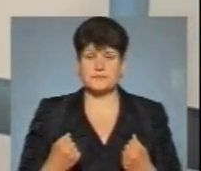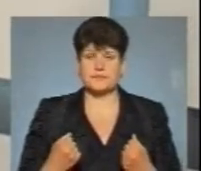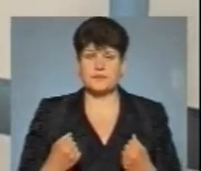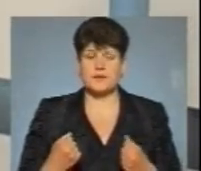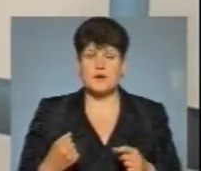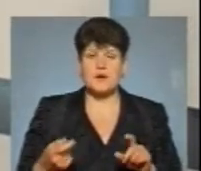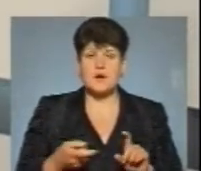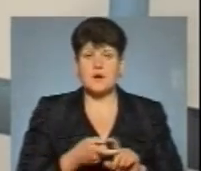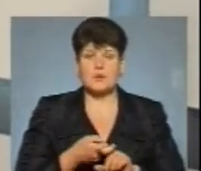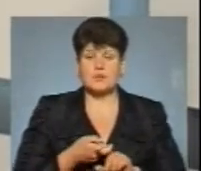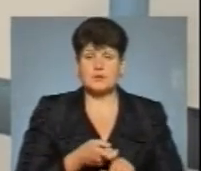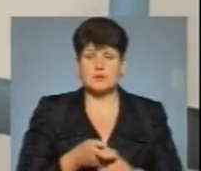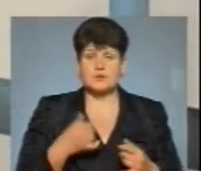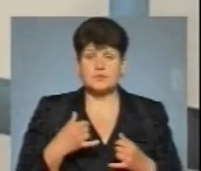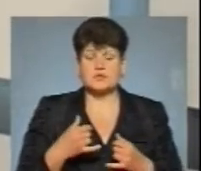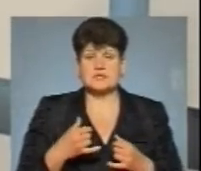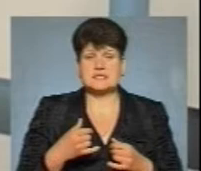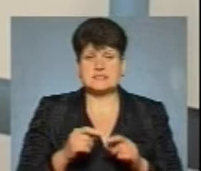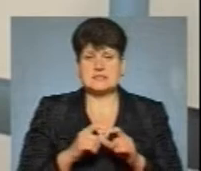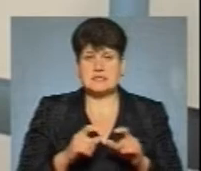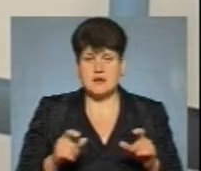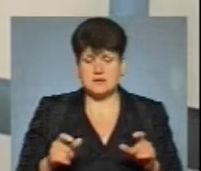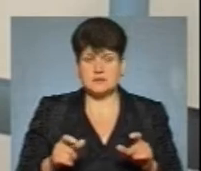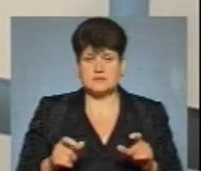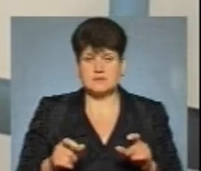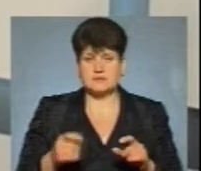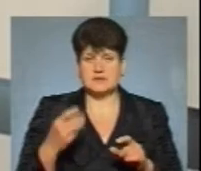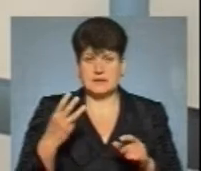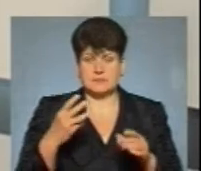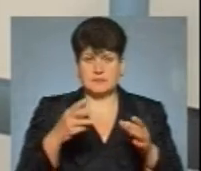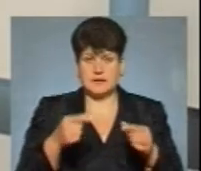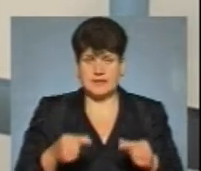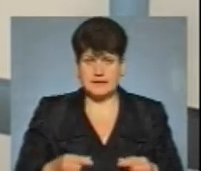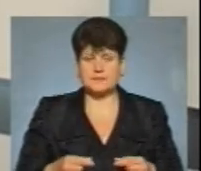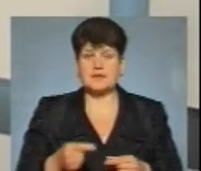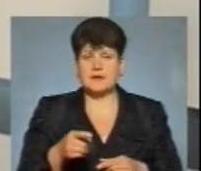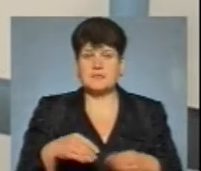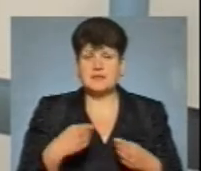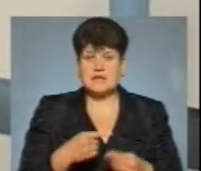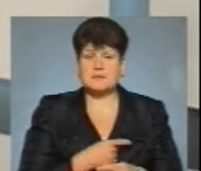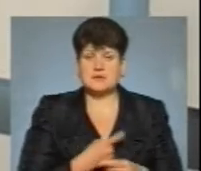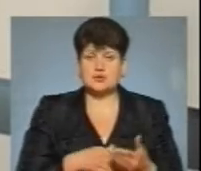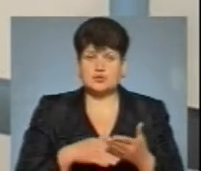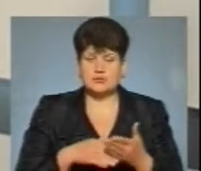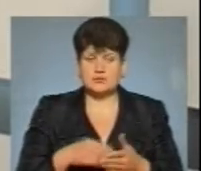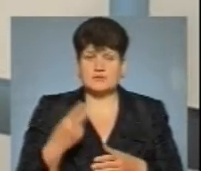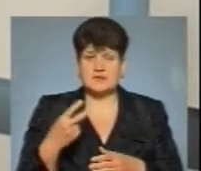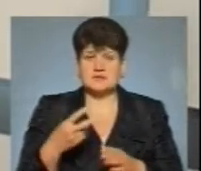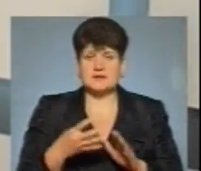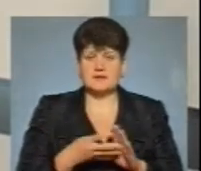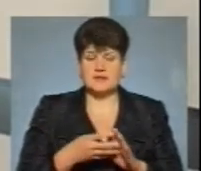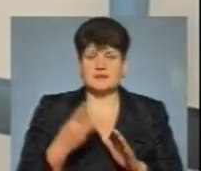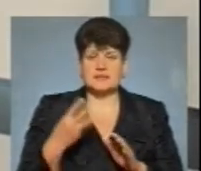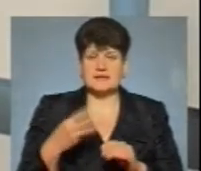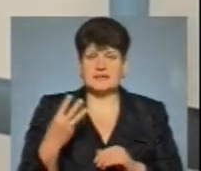закладами 3 пакети. Це є пакет надання медичної допомоги 29, 30, 31